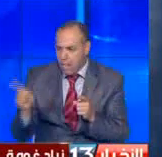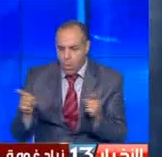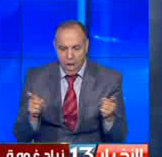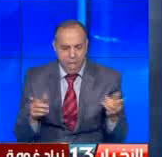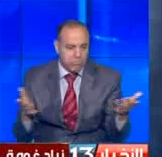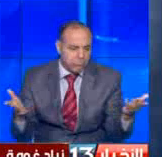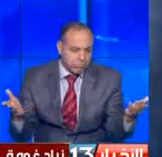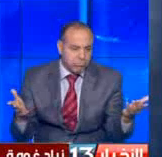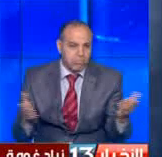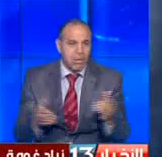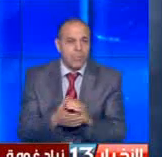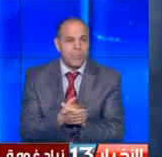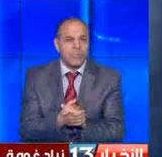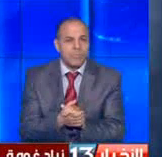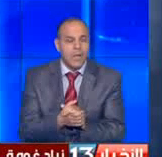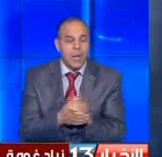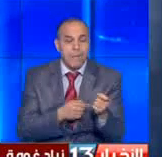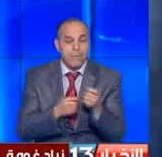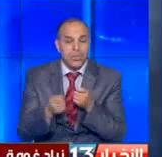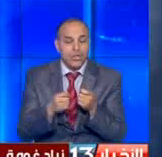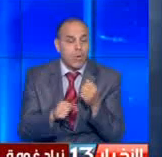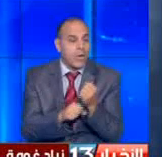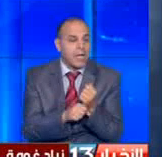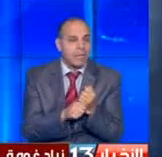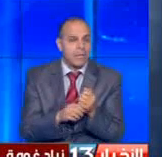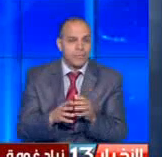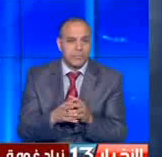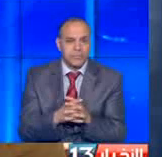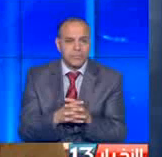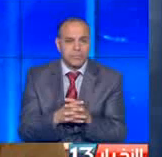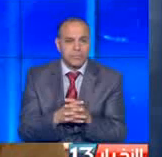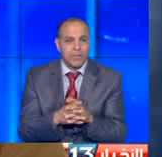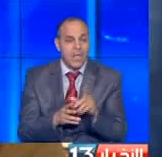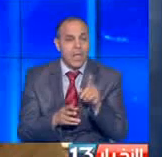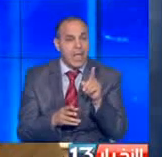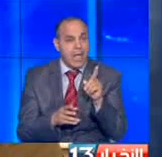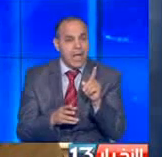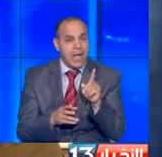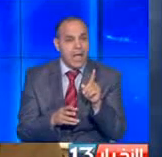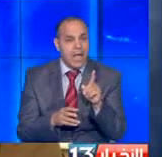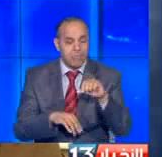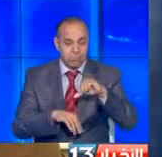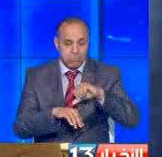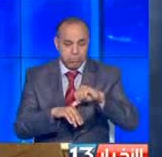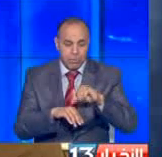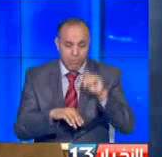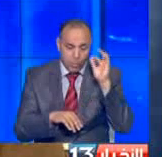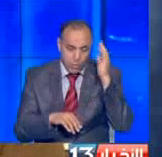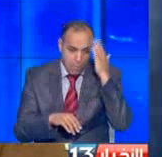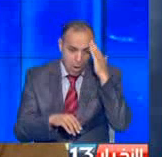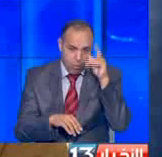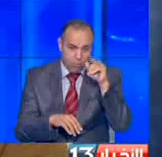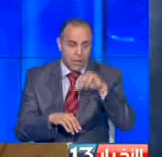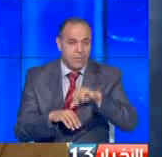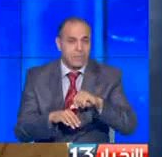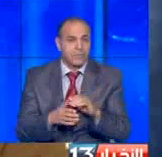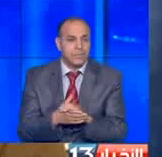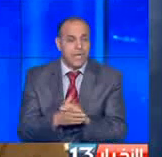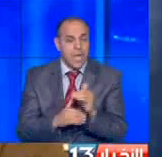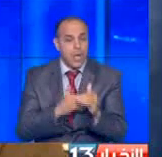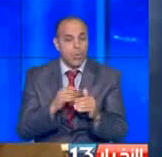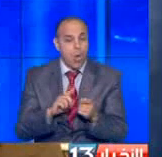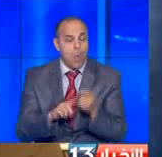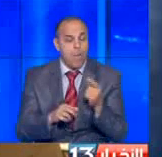تتعلق اساسا بالتجاره والاستثمار فيه يعني عاصمه الاستثمار في تونس ليش خطوه